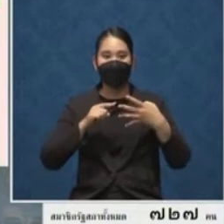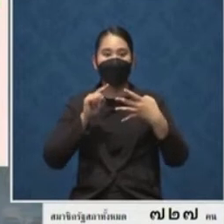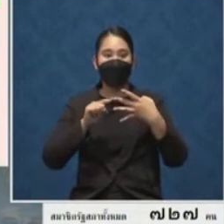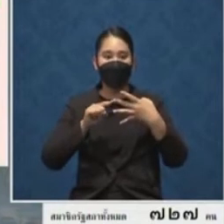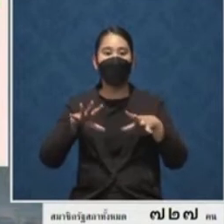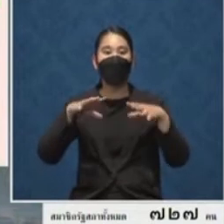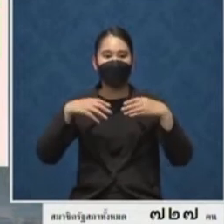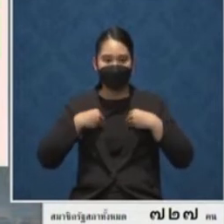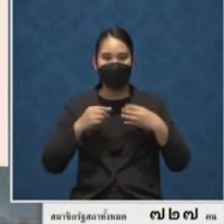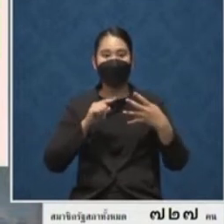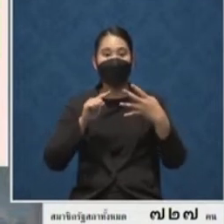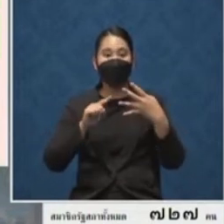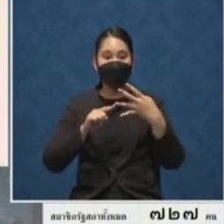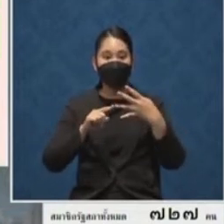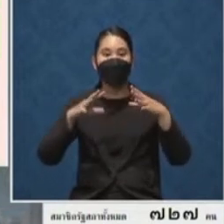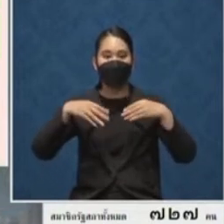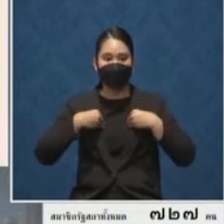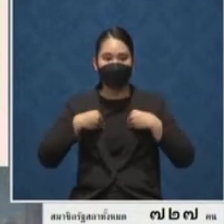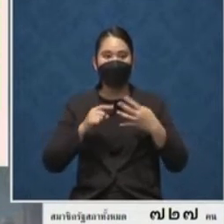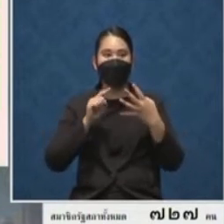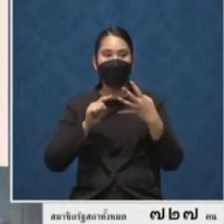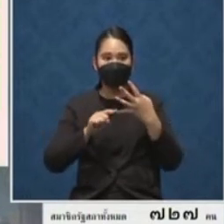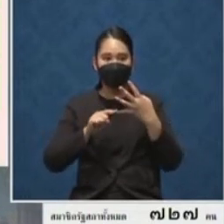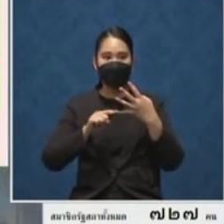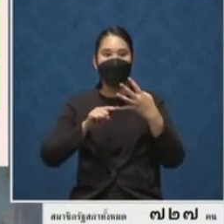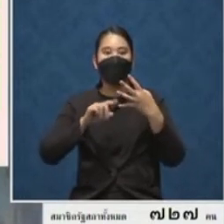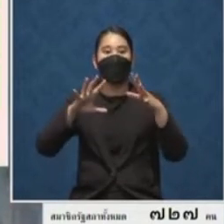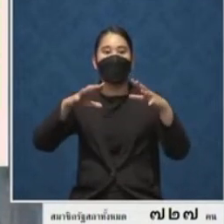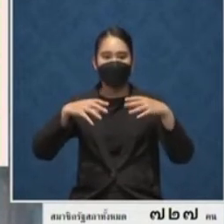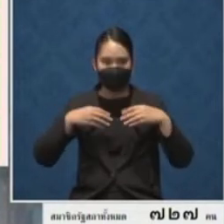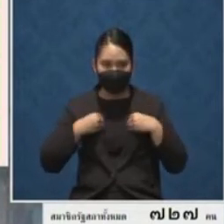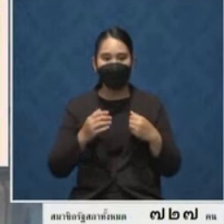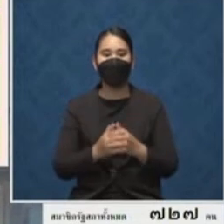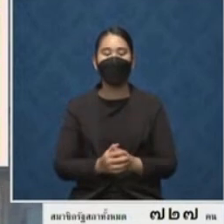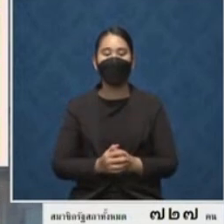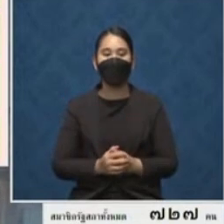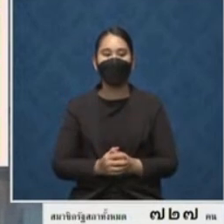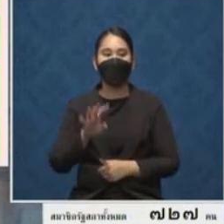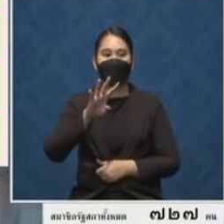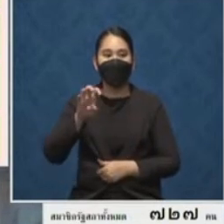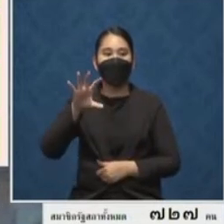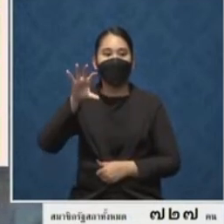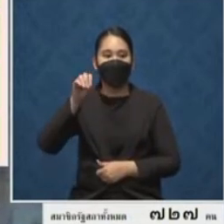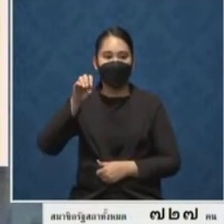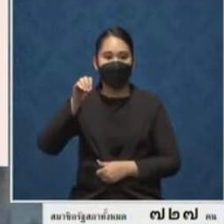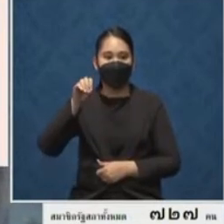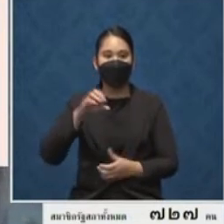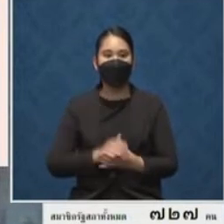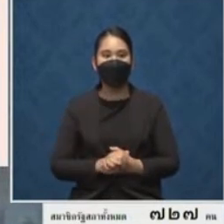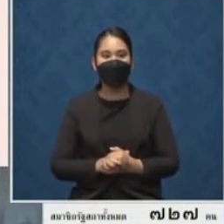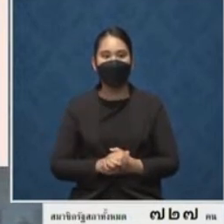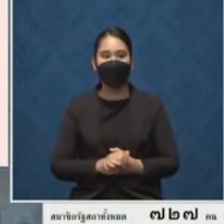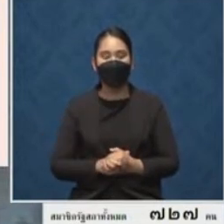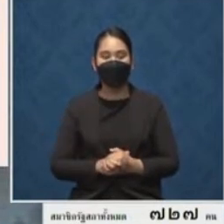การสี่รับหลักการครับ 450นางวรารัตน์อติแพทย ์หนึ่ง